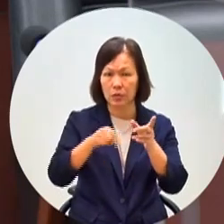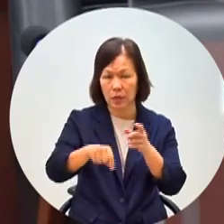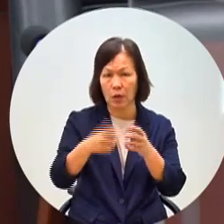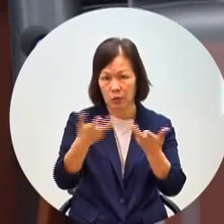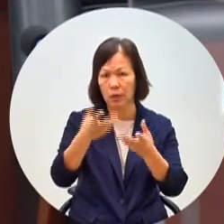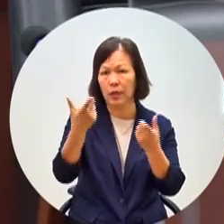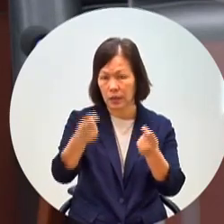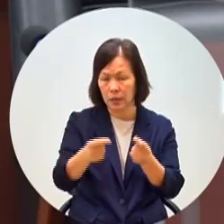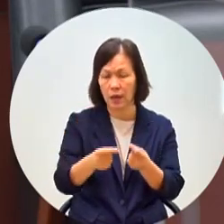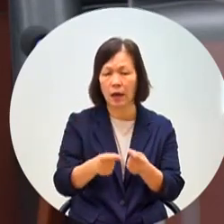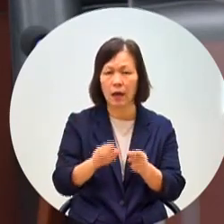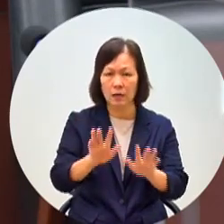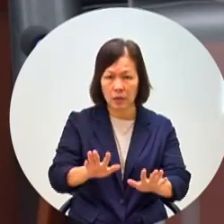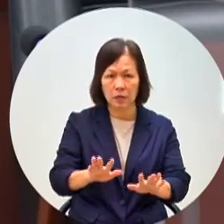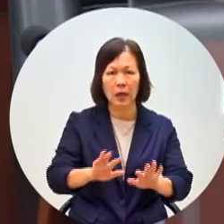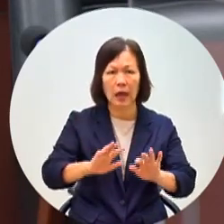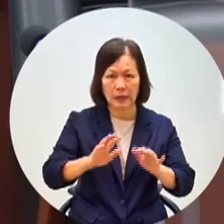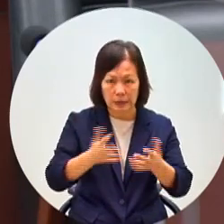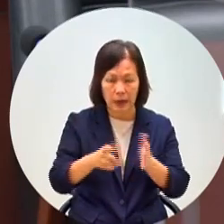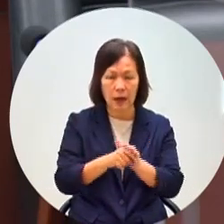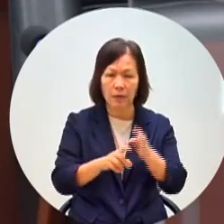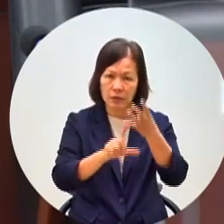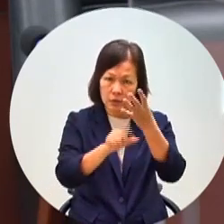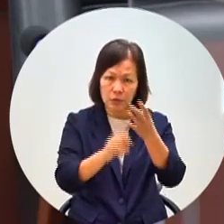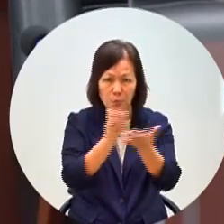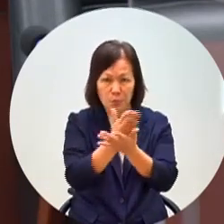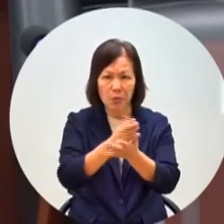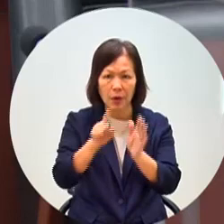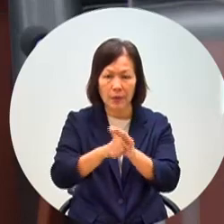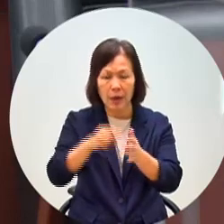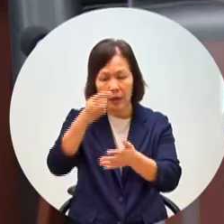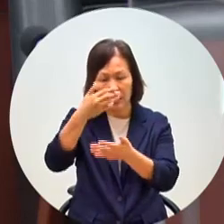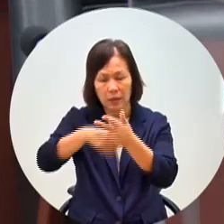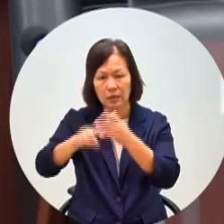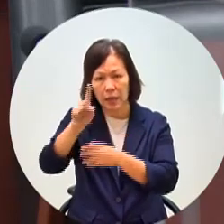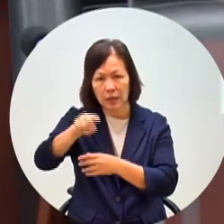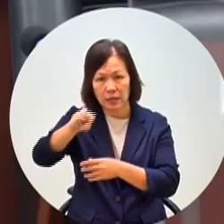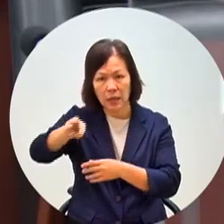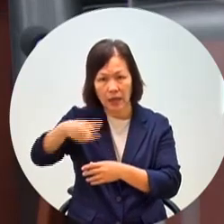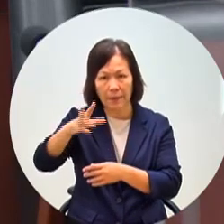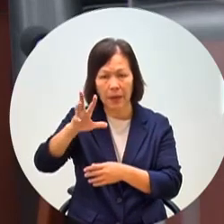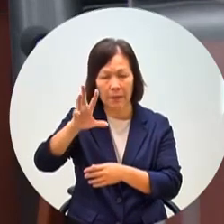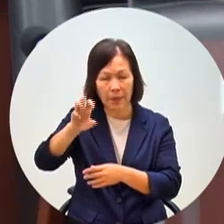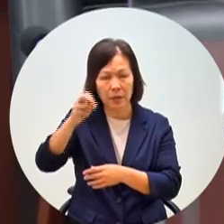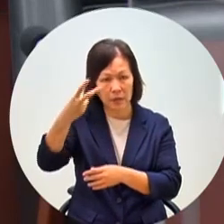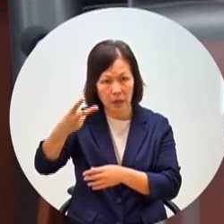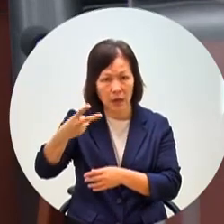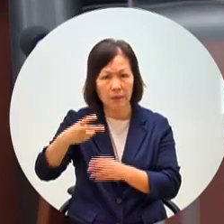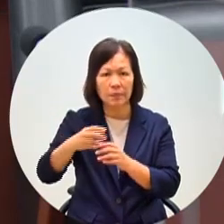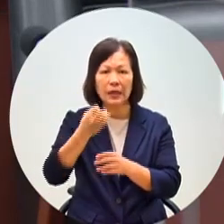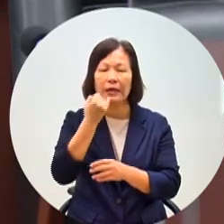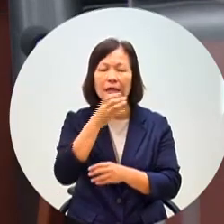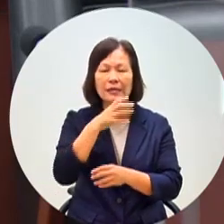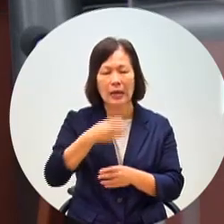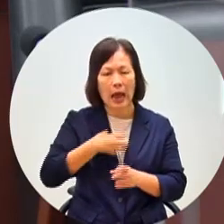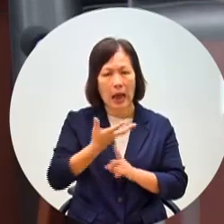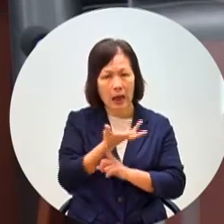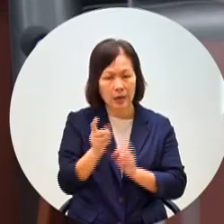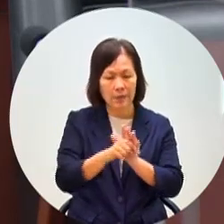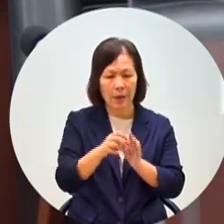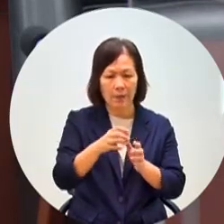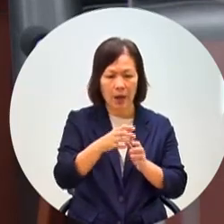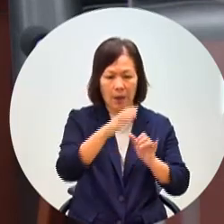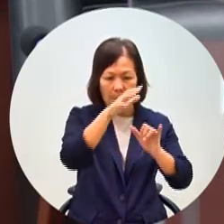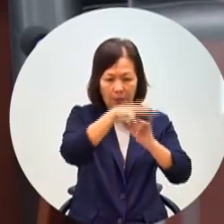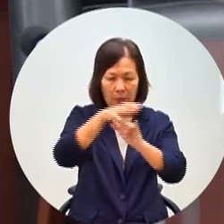它虽然现在目前它在四月评估是有1282座，但是其实我们阿莲目前有两个公墓在